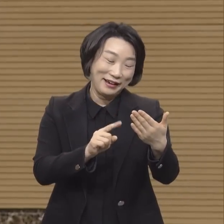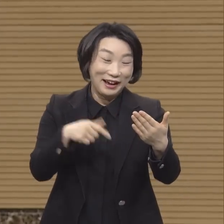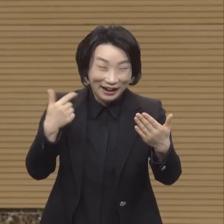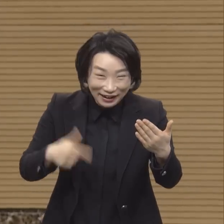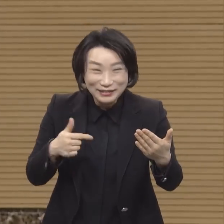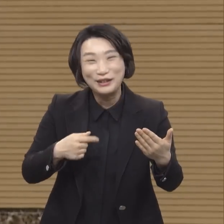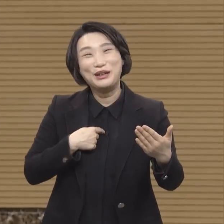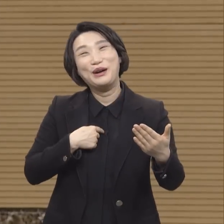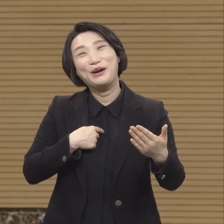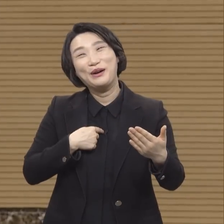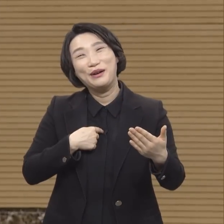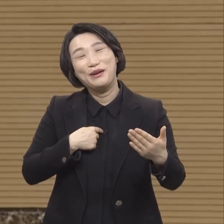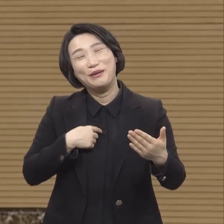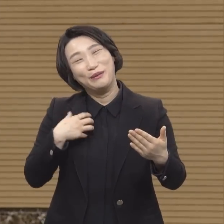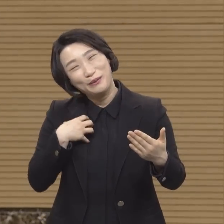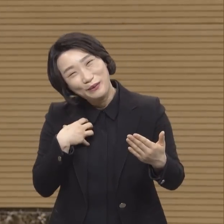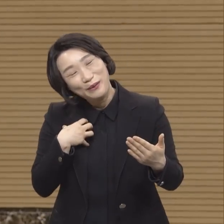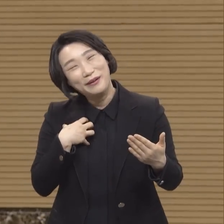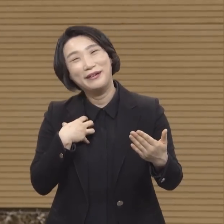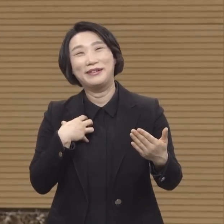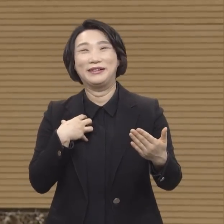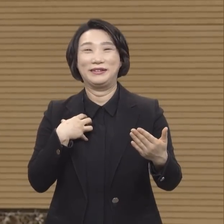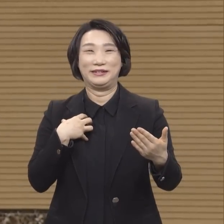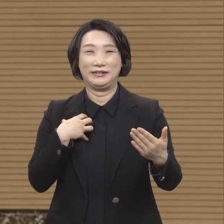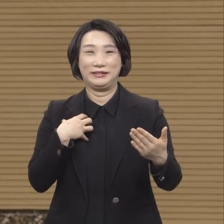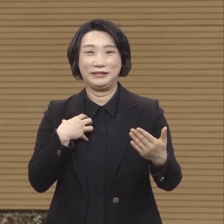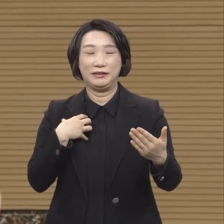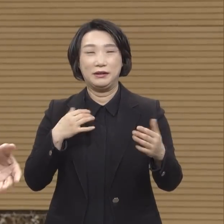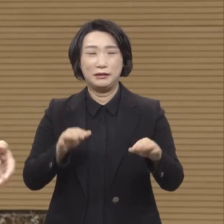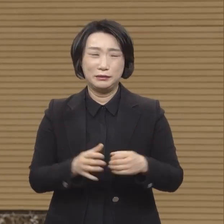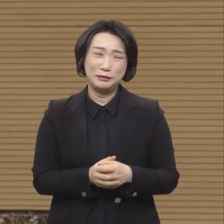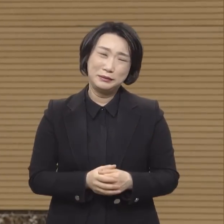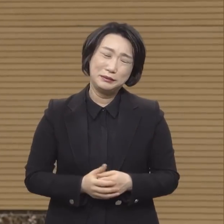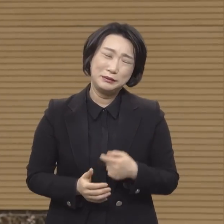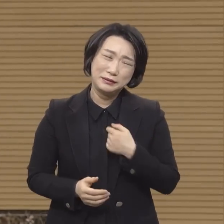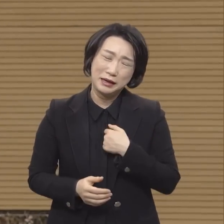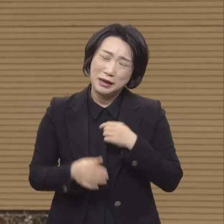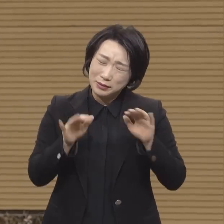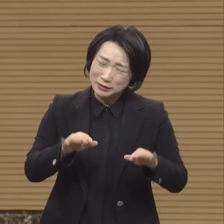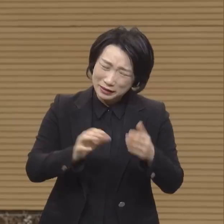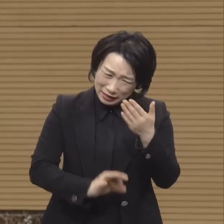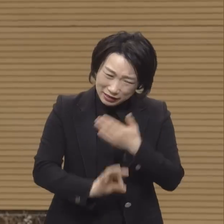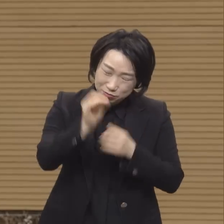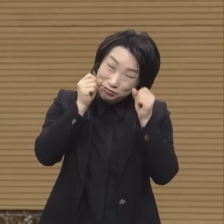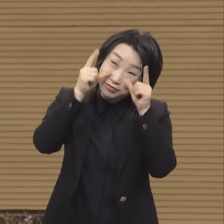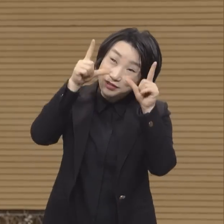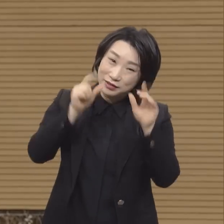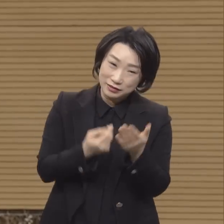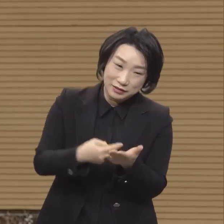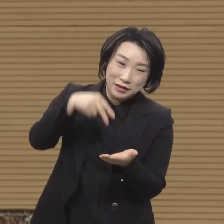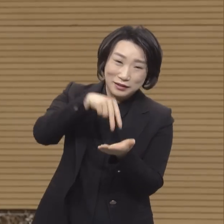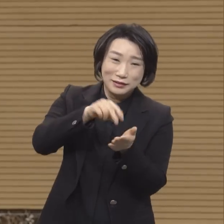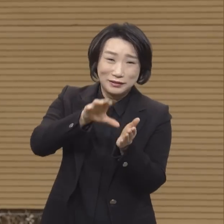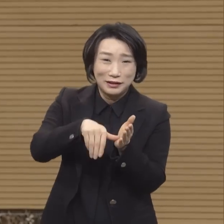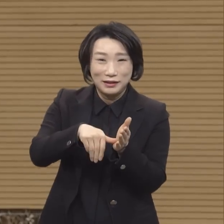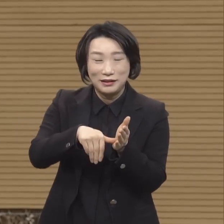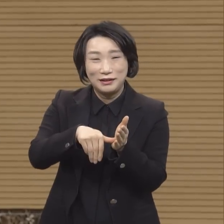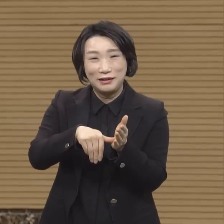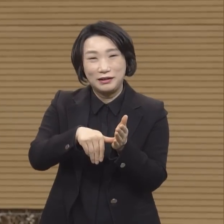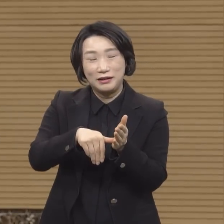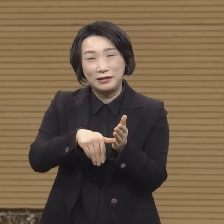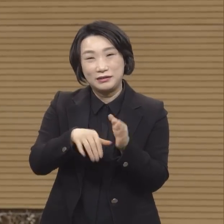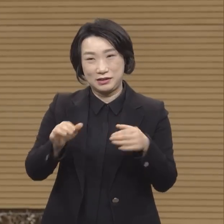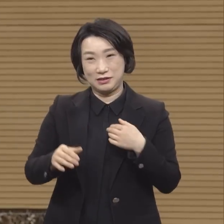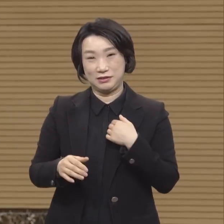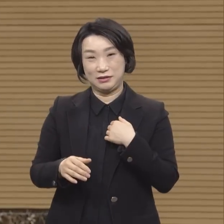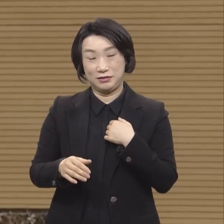항상 나를 힘들게 하는 거예요. 야, 내가 오늘 또 아침에 눈 떴어. 우리